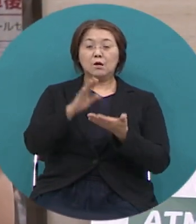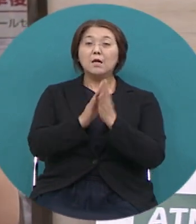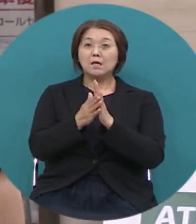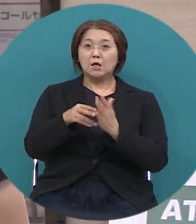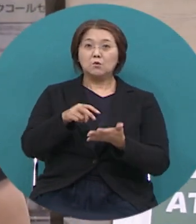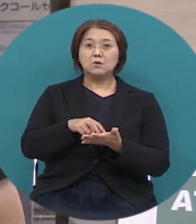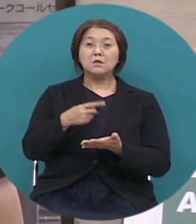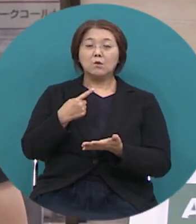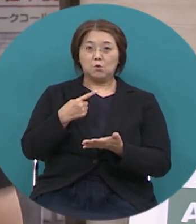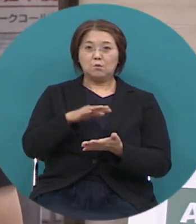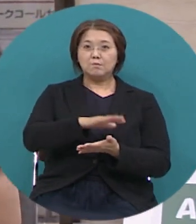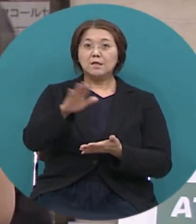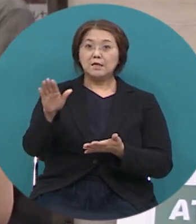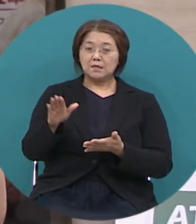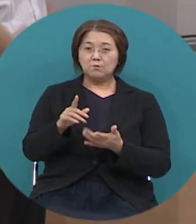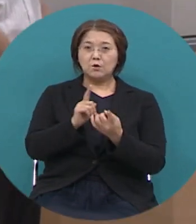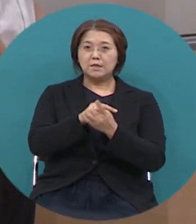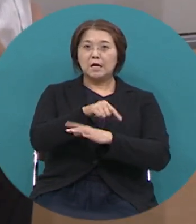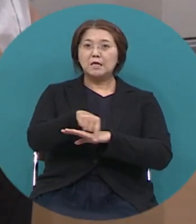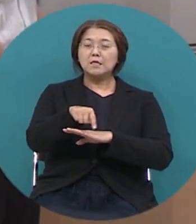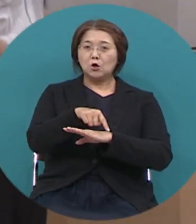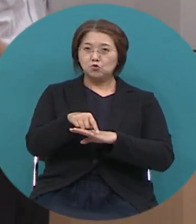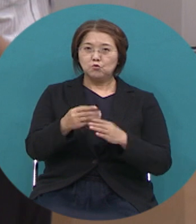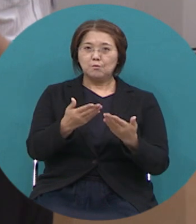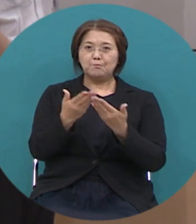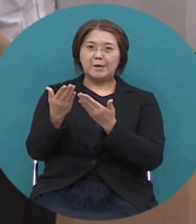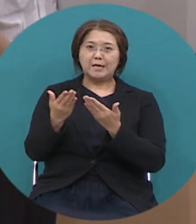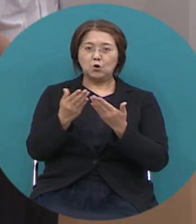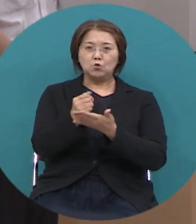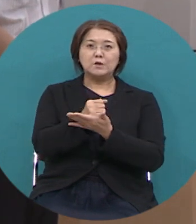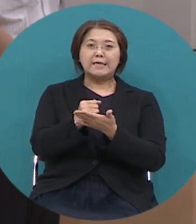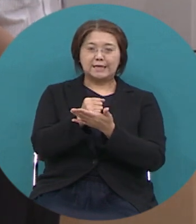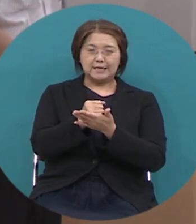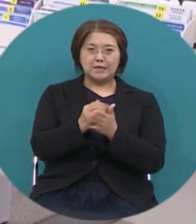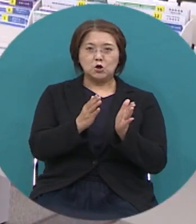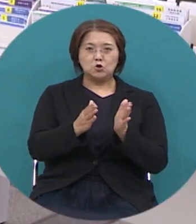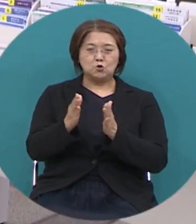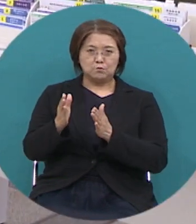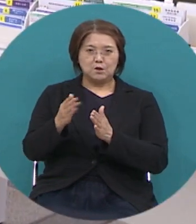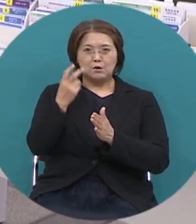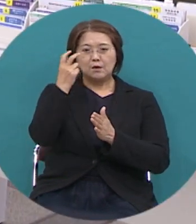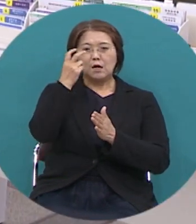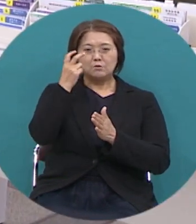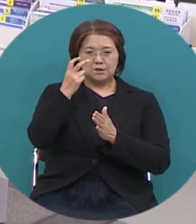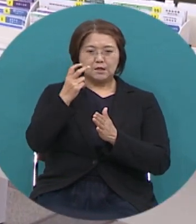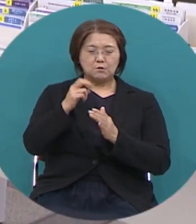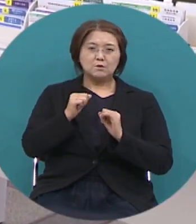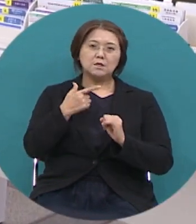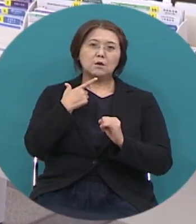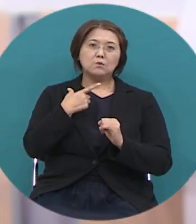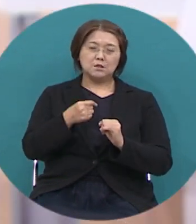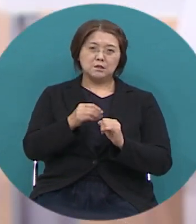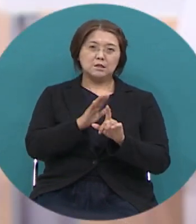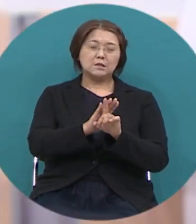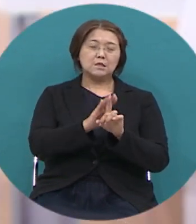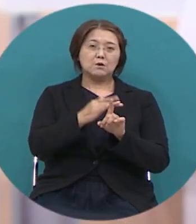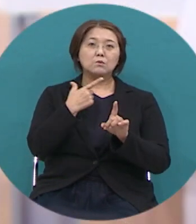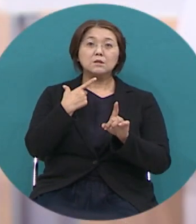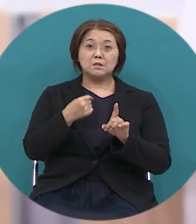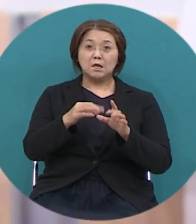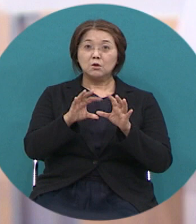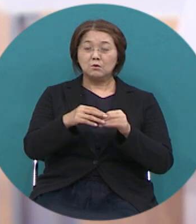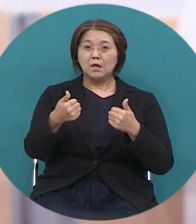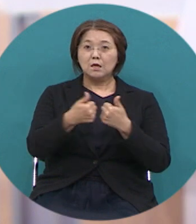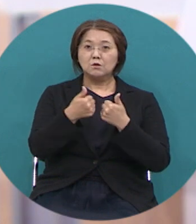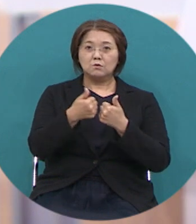皆さんの防災対策勉強の機会であったり、備えの確認であったり支援させていただきたいと思っておりますので、ぜひご相談い